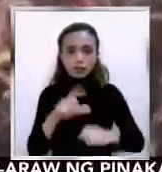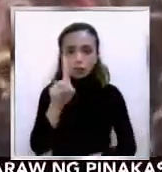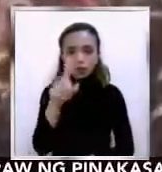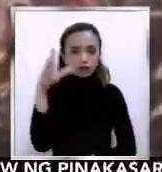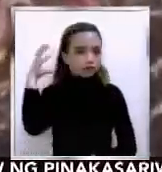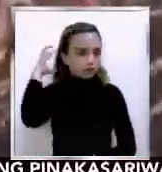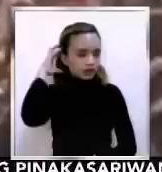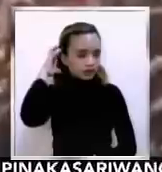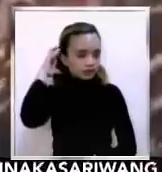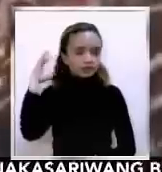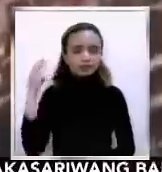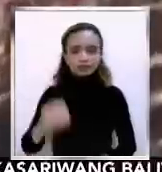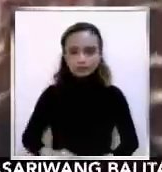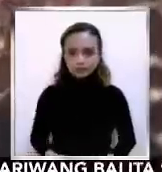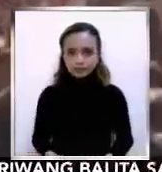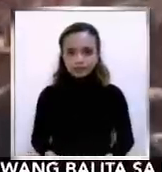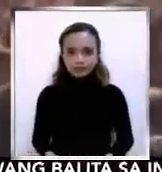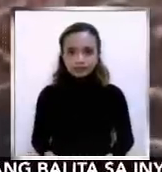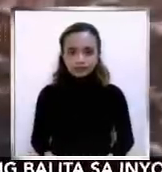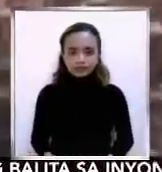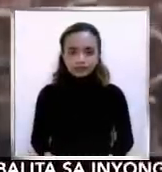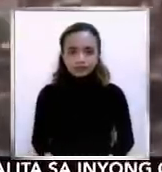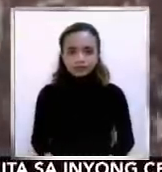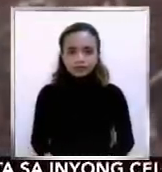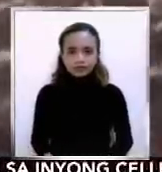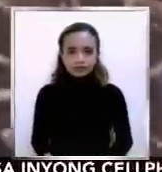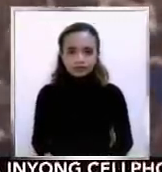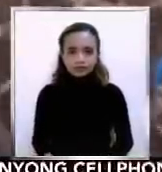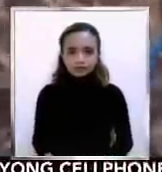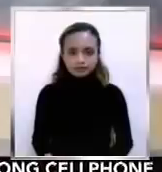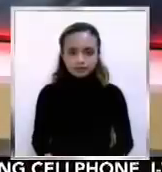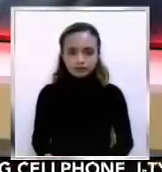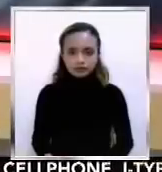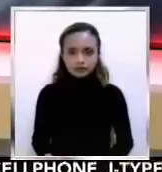Cyril Chavez, Nakatutok, 24 oras.